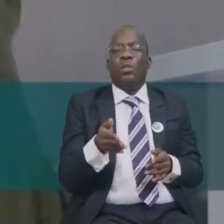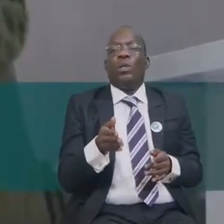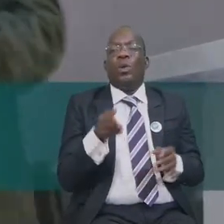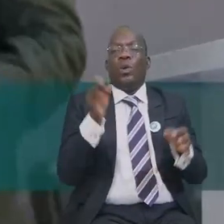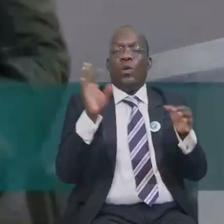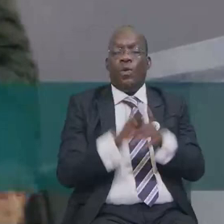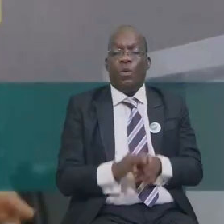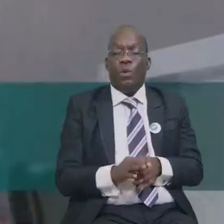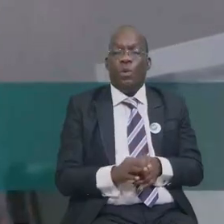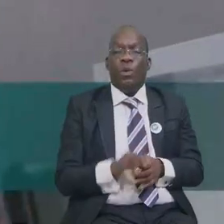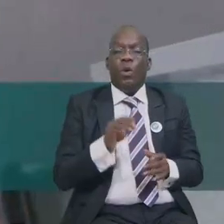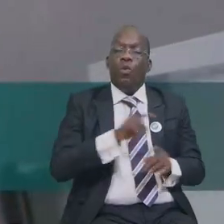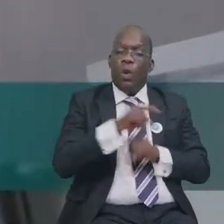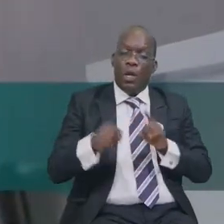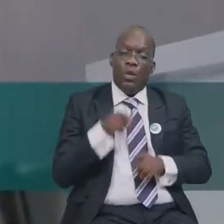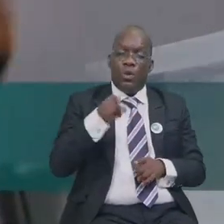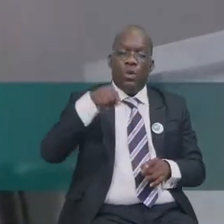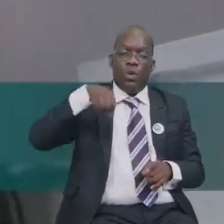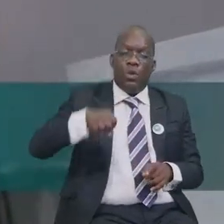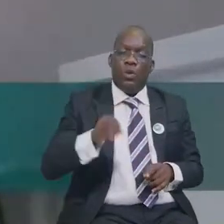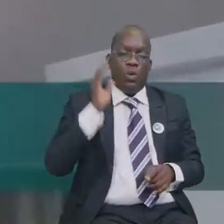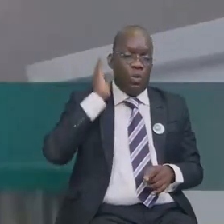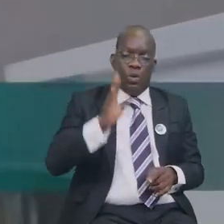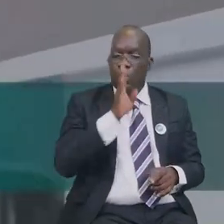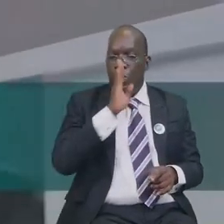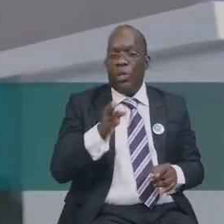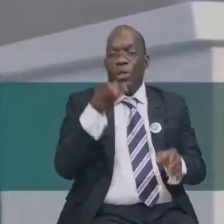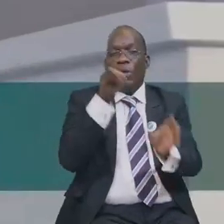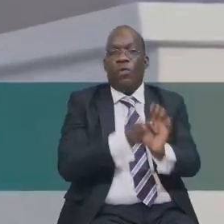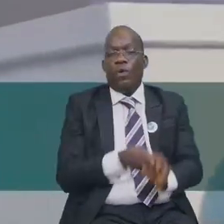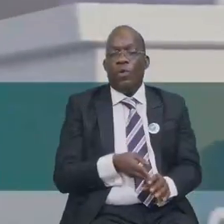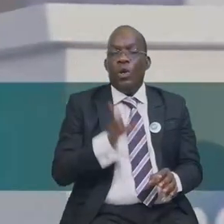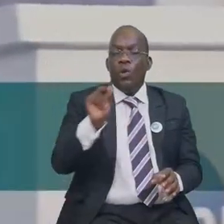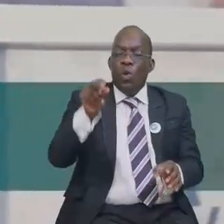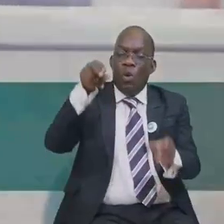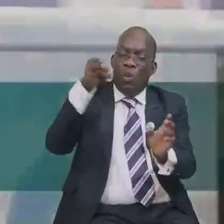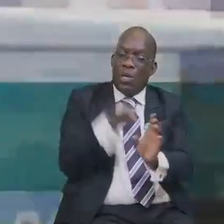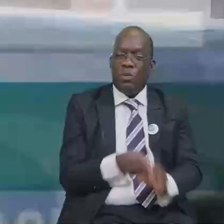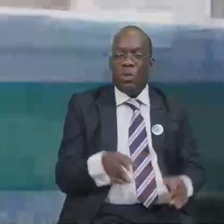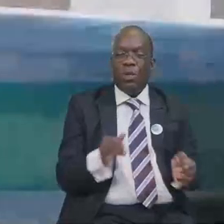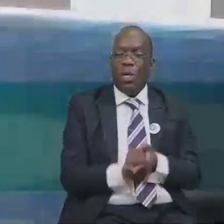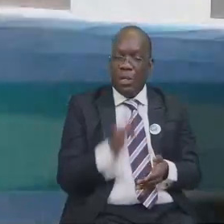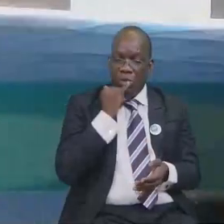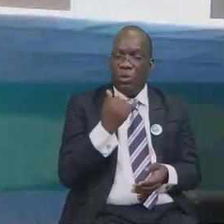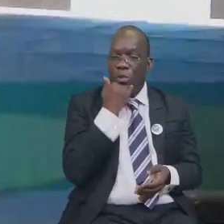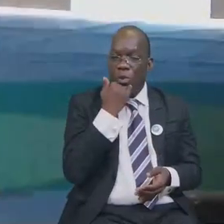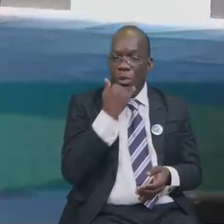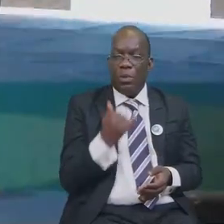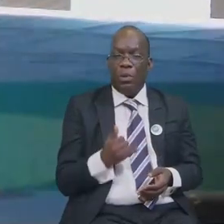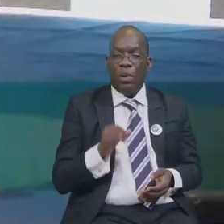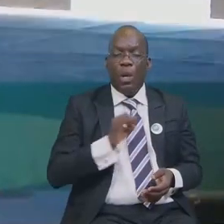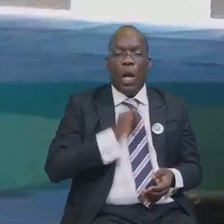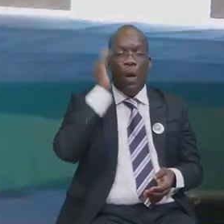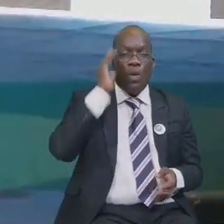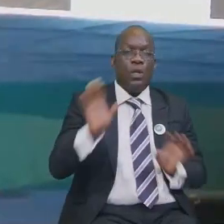un participant, ça c'est une faute. La procrastination, ça c'est une faute. Je le ferai